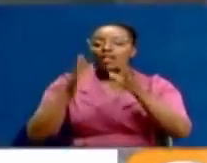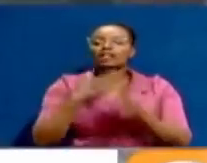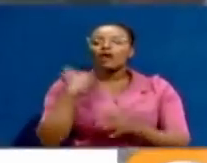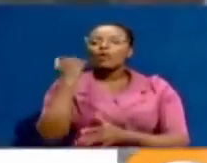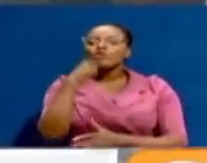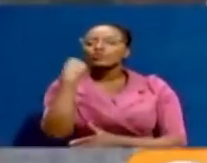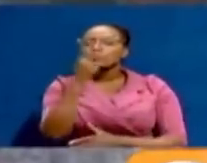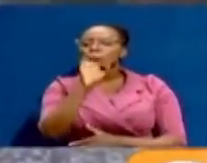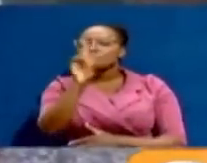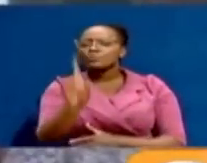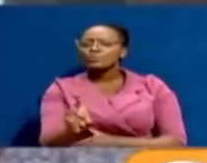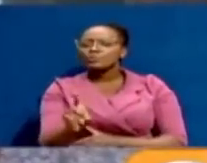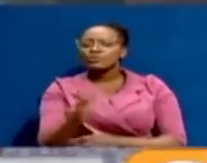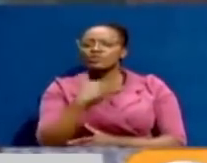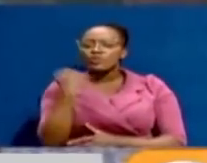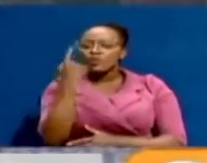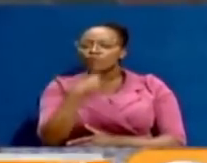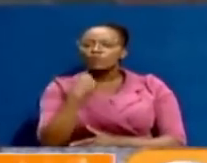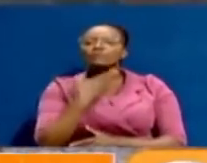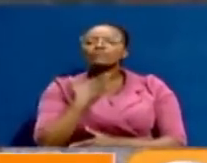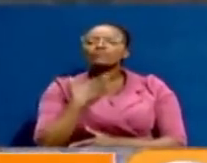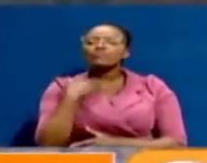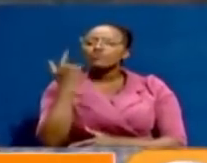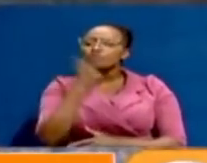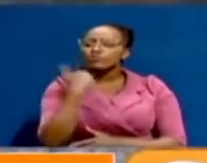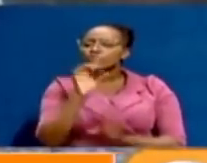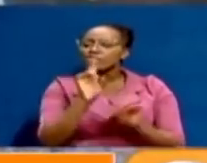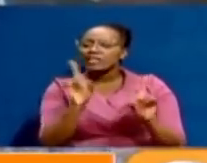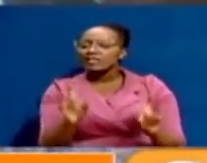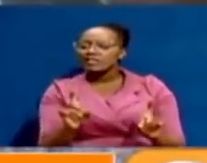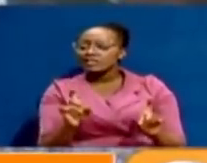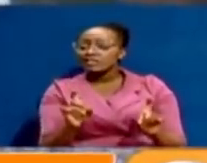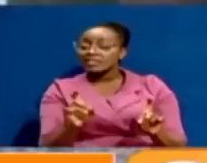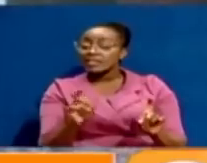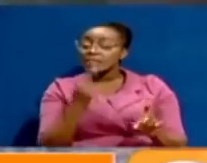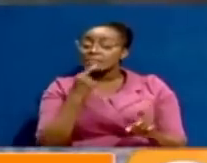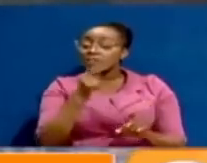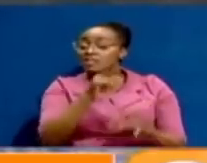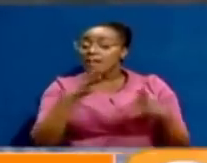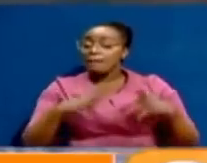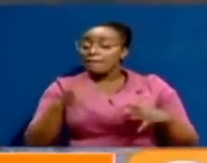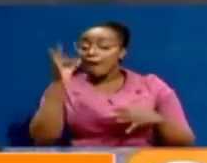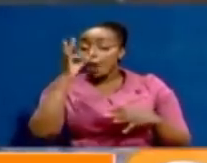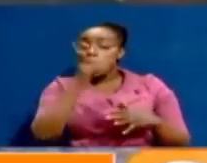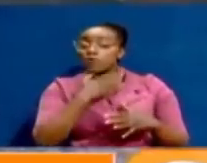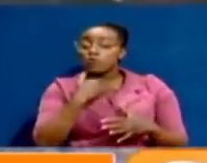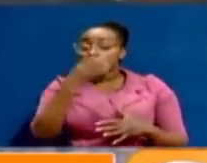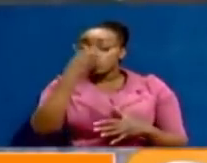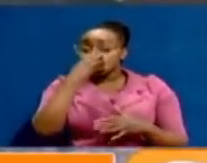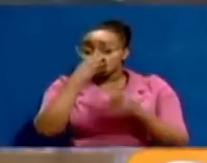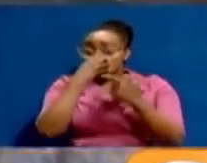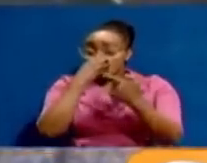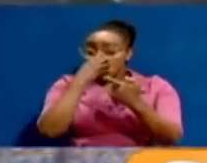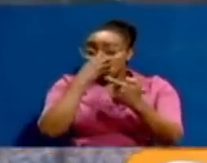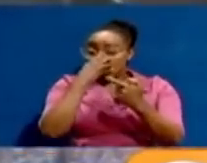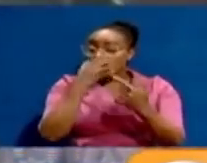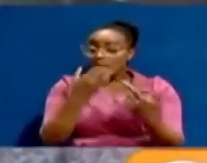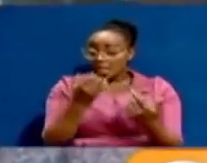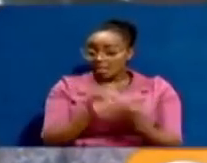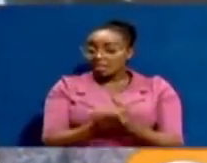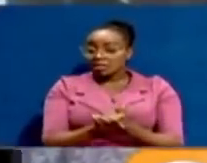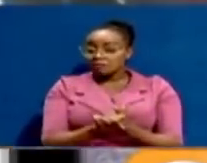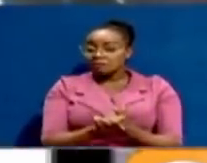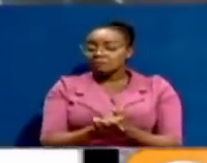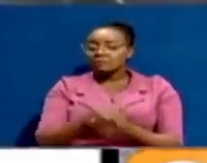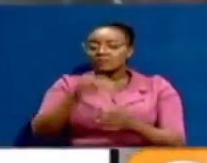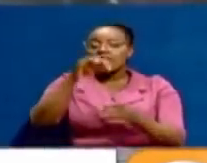Munataka nani? Munataka nani? Niambie watu ya Nyeri, munataka William Ruto?